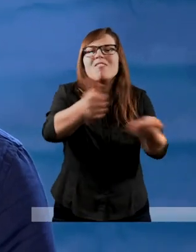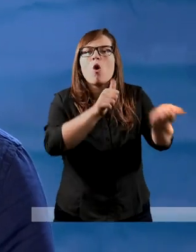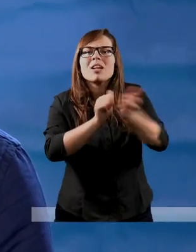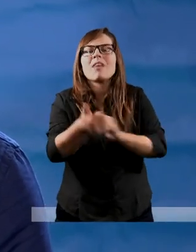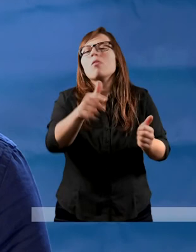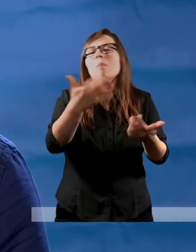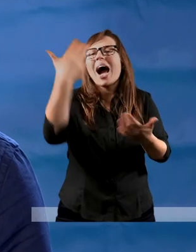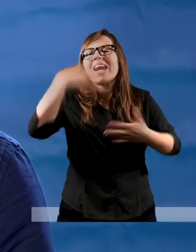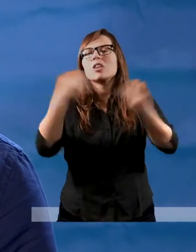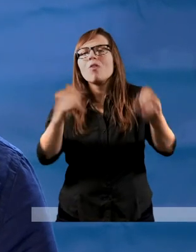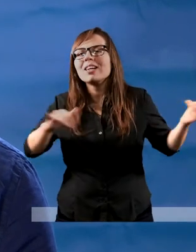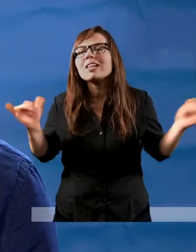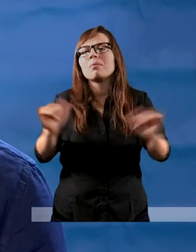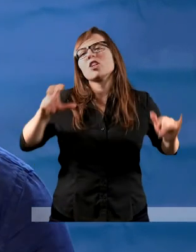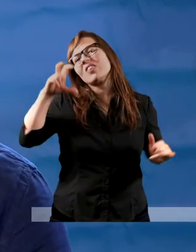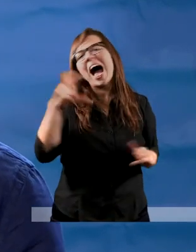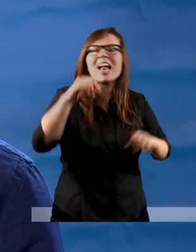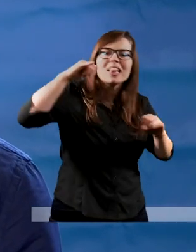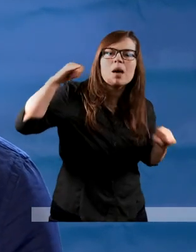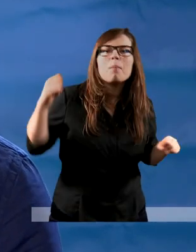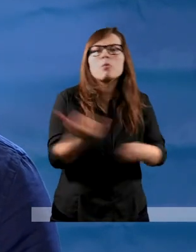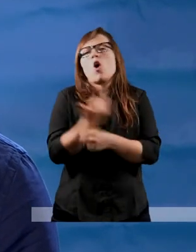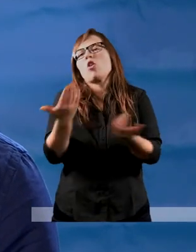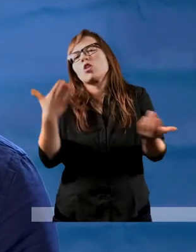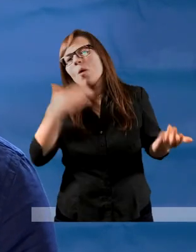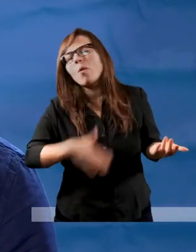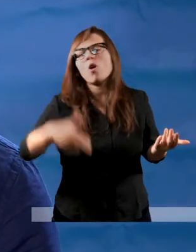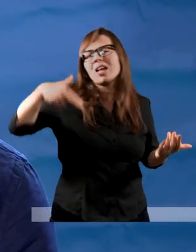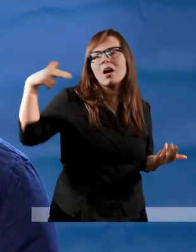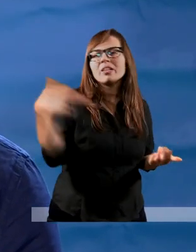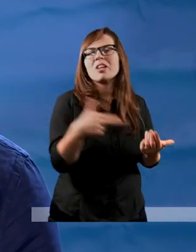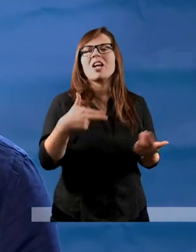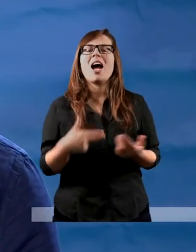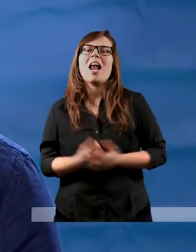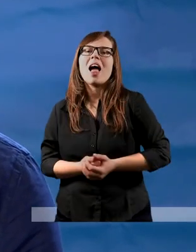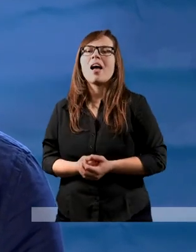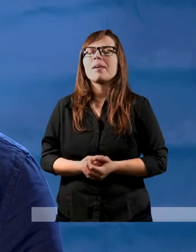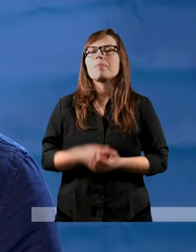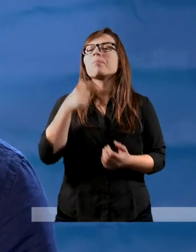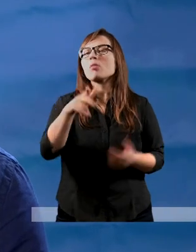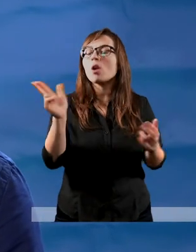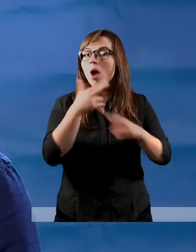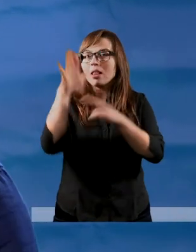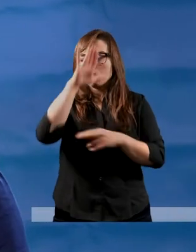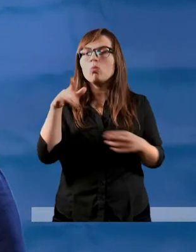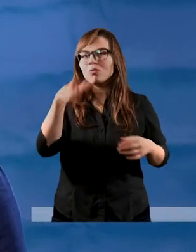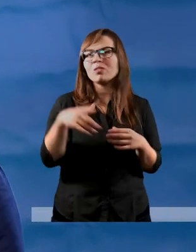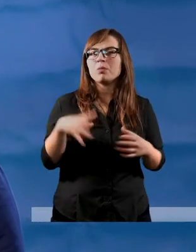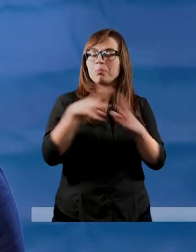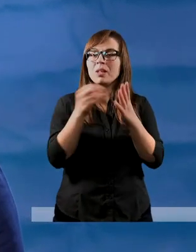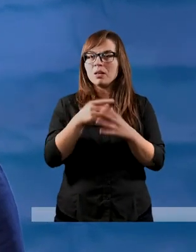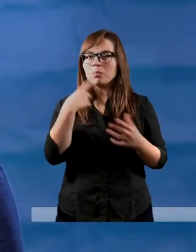takie imprezy parodniowo. Czwartek, piątek, sobota, niedziela. A tutaj Bóg w